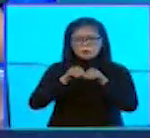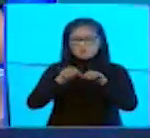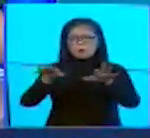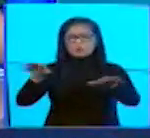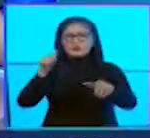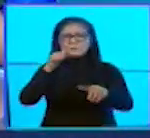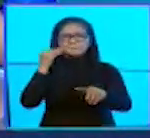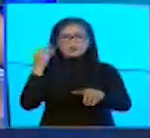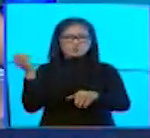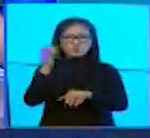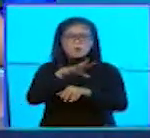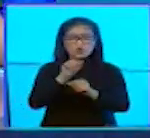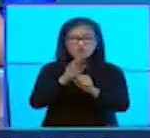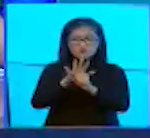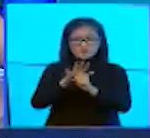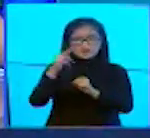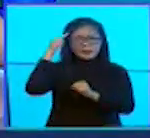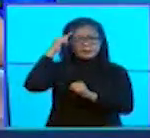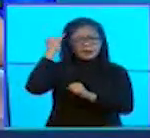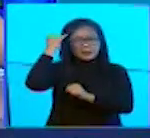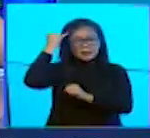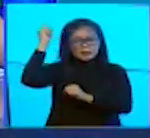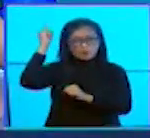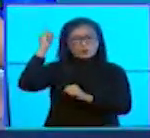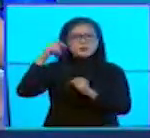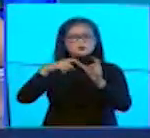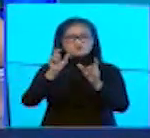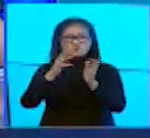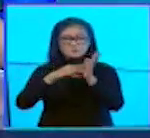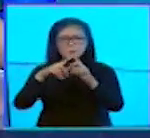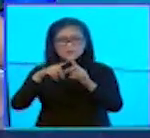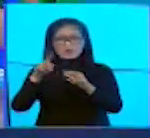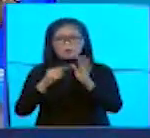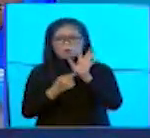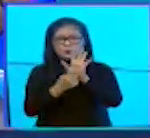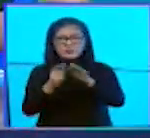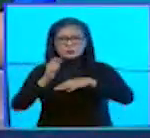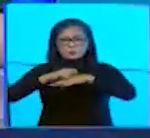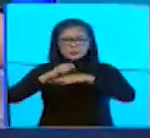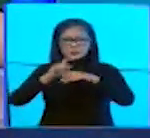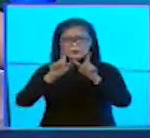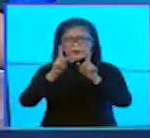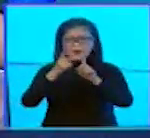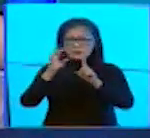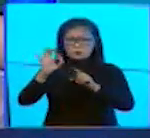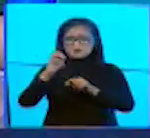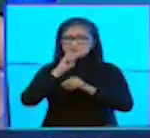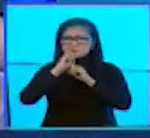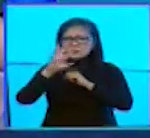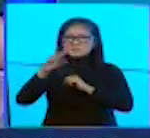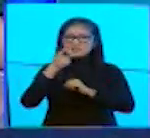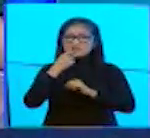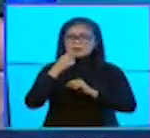kepala ilmuwan Who dokter Sonia swaminathan dalam video yang diunggah di laman Twitter Who menjelaskan varian Delta plus lebih berbahaya